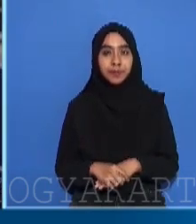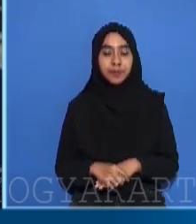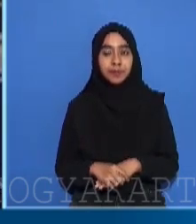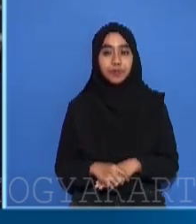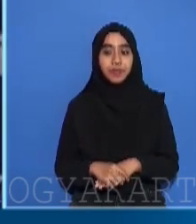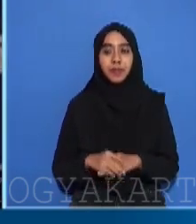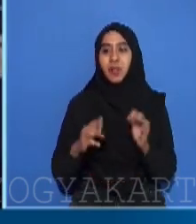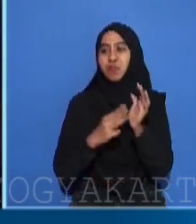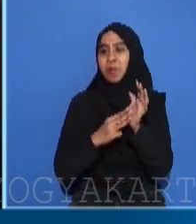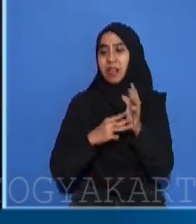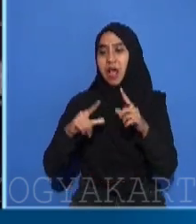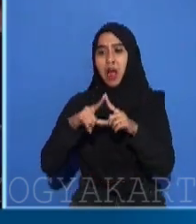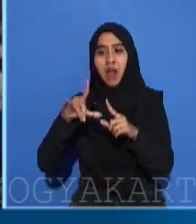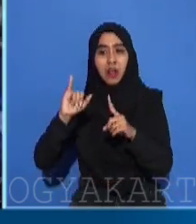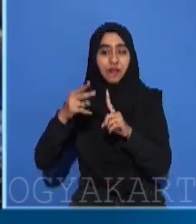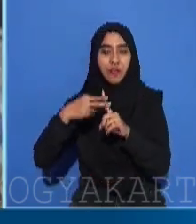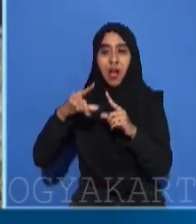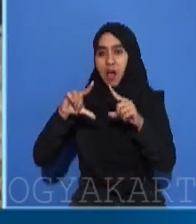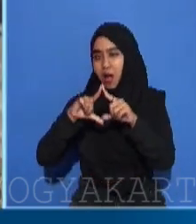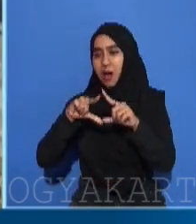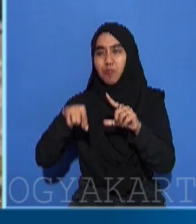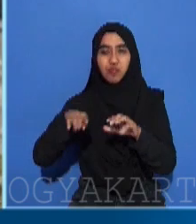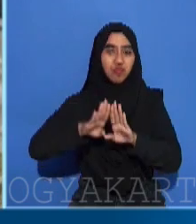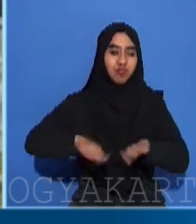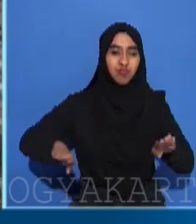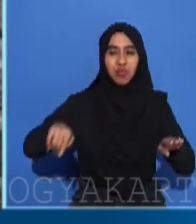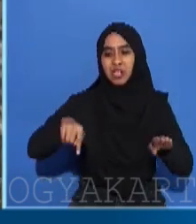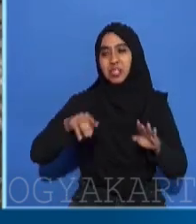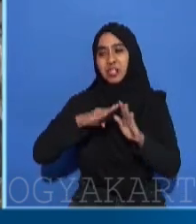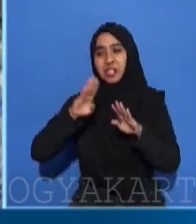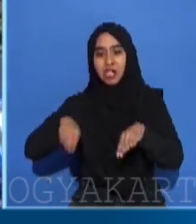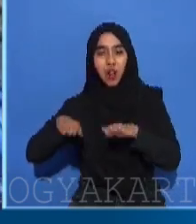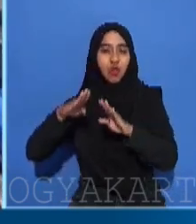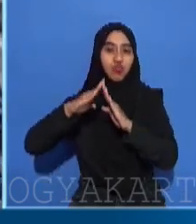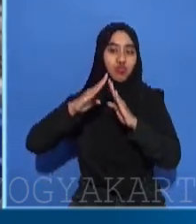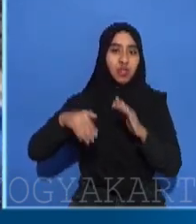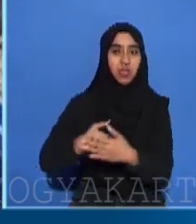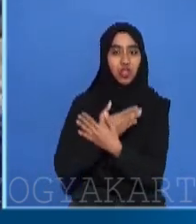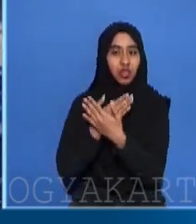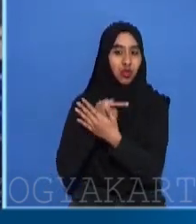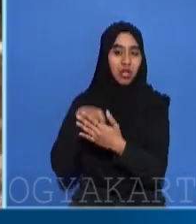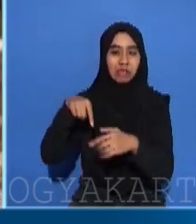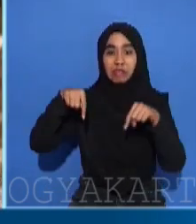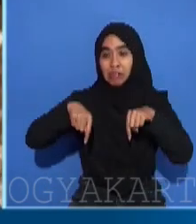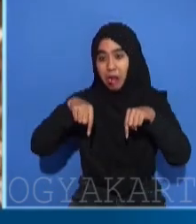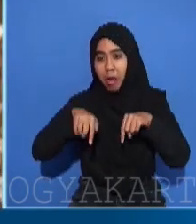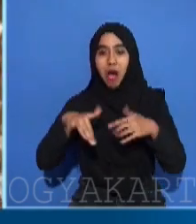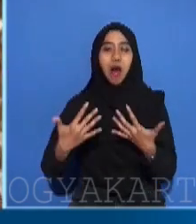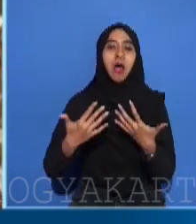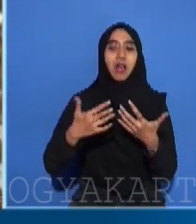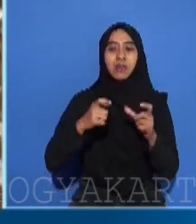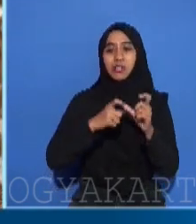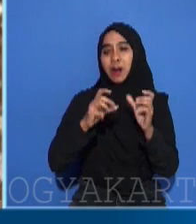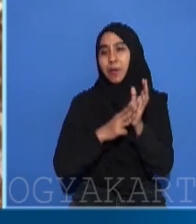Dito merupakan seorang pelajar yang tinggal di Kelurahan panaran Kapan hewan Playen kabupaten Gunungkidul saat ini ia merupakan siswa sekolah